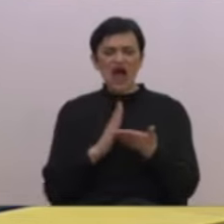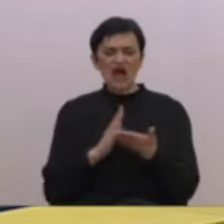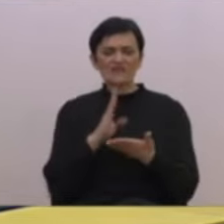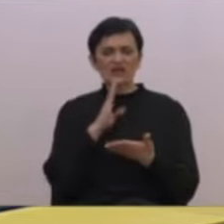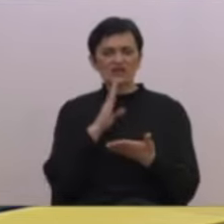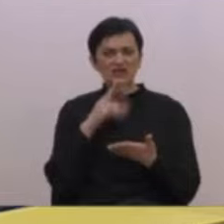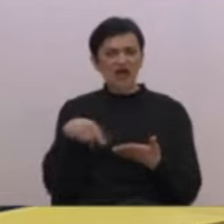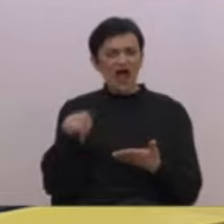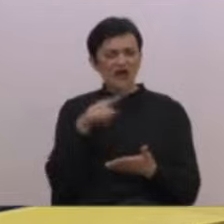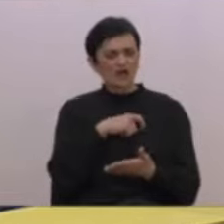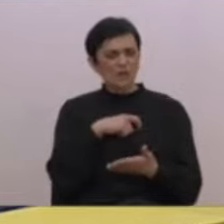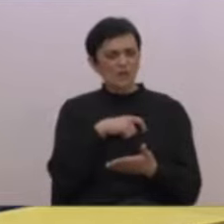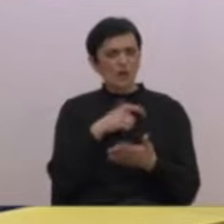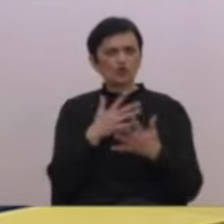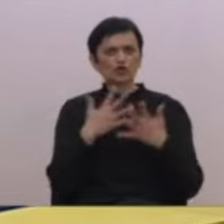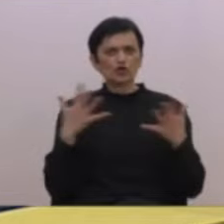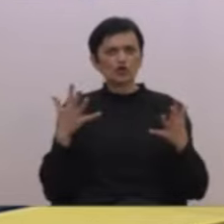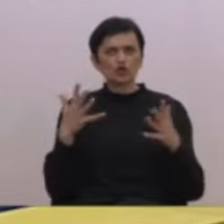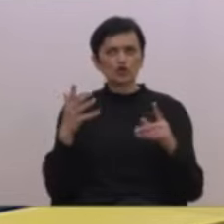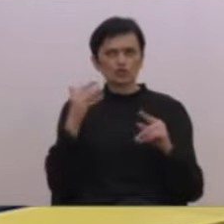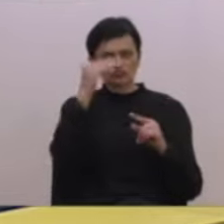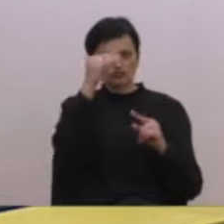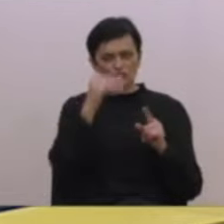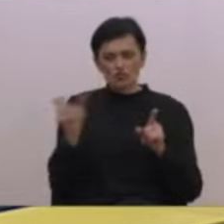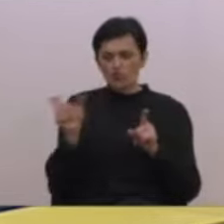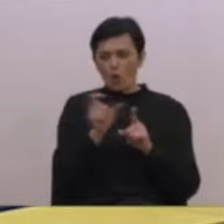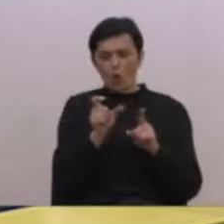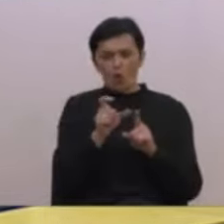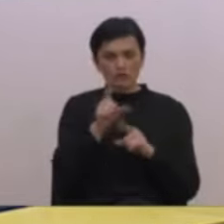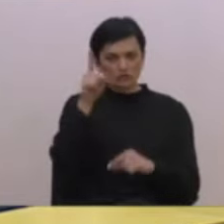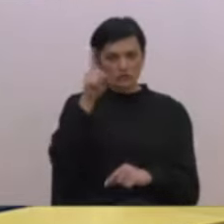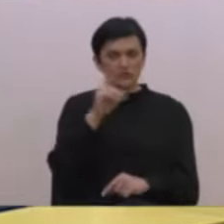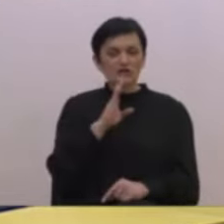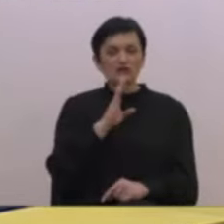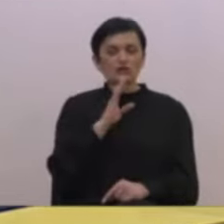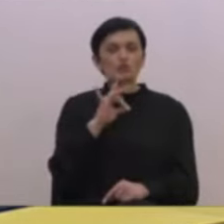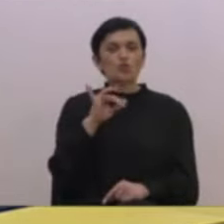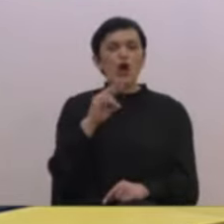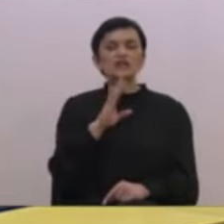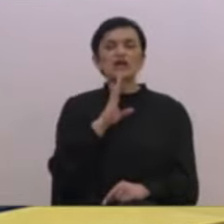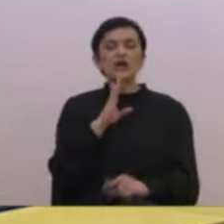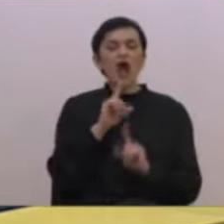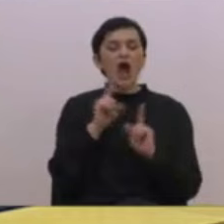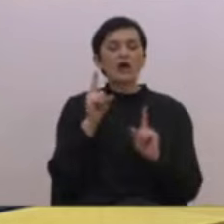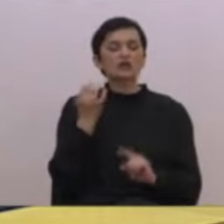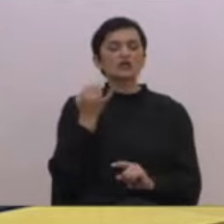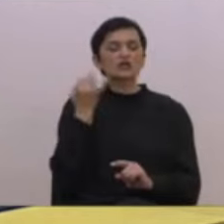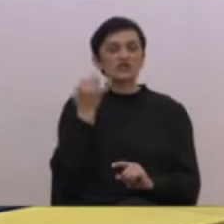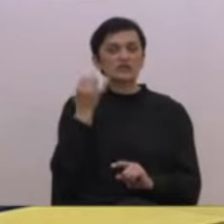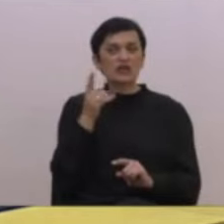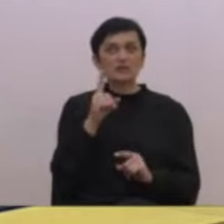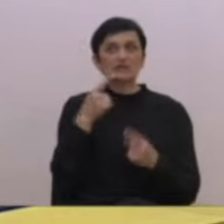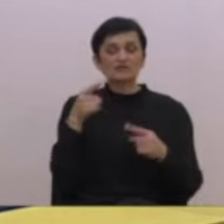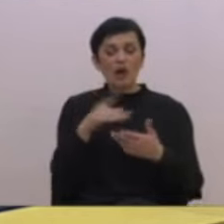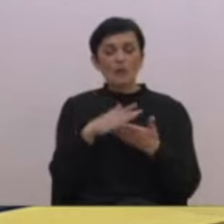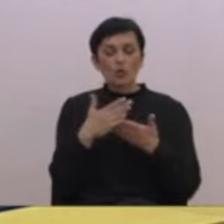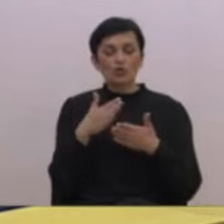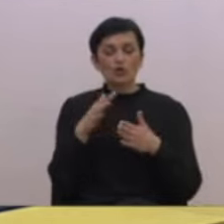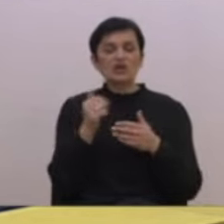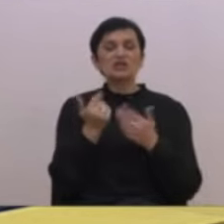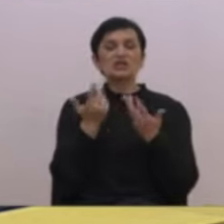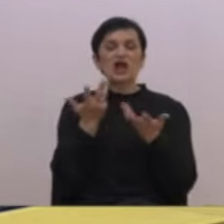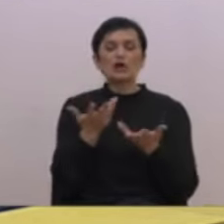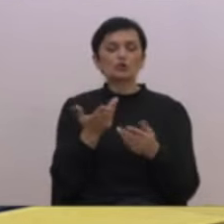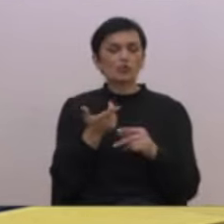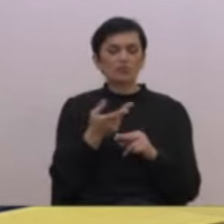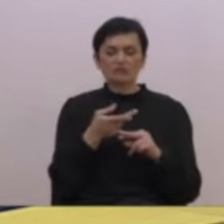șelvot, stebragat, ridicot, reba, maram, hoarit, pe Rumanda și kalebi, rahat, ca să cuceva interes de bine. Sfa probleme, sunt nacele, da, raudenova, arape, sa